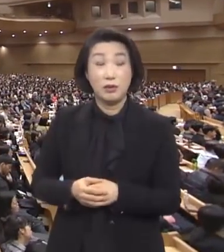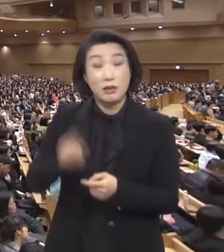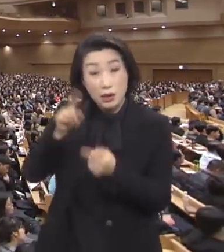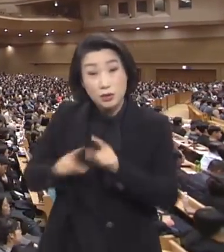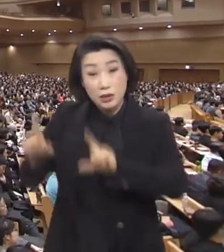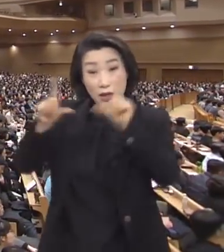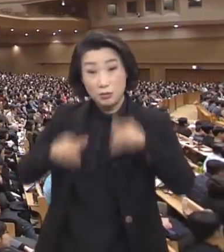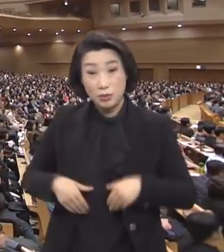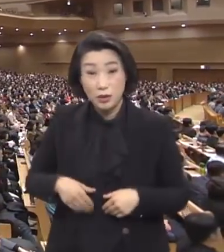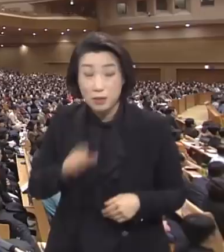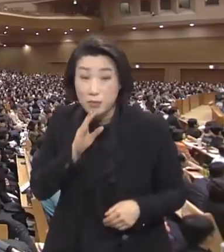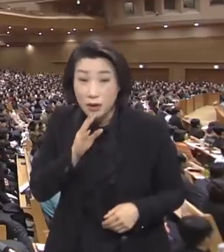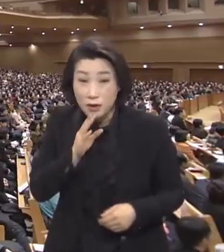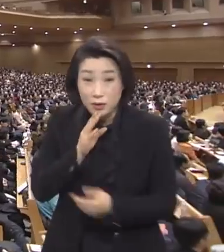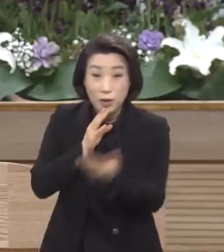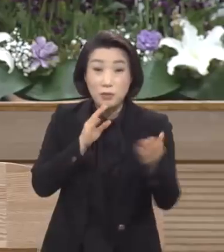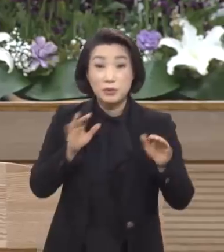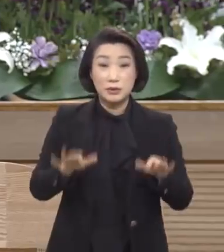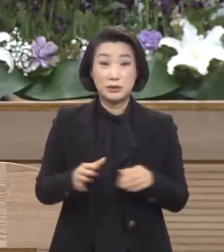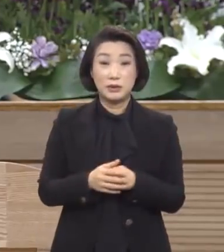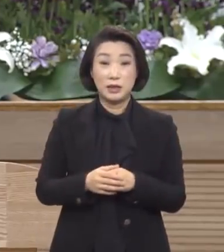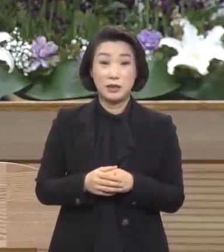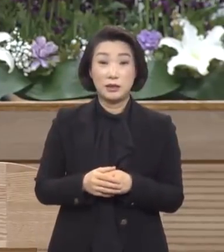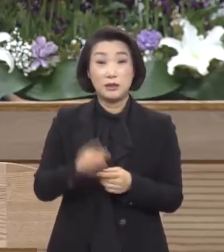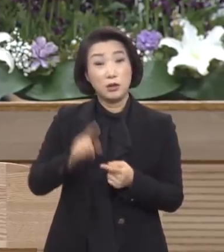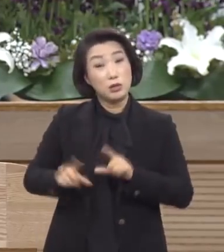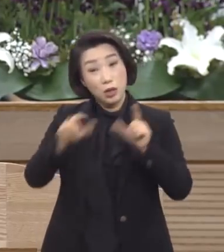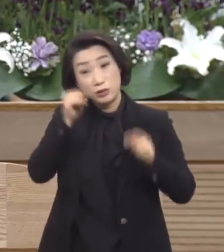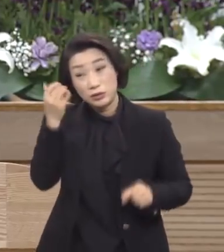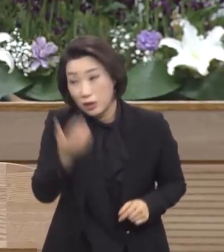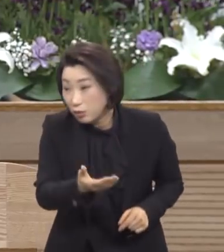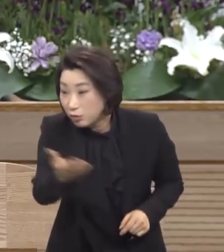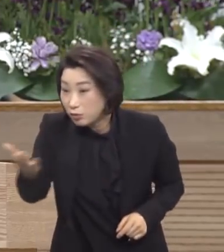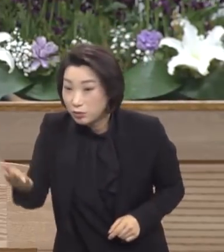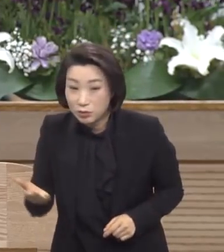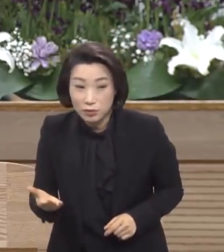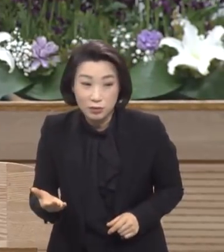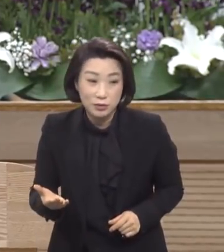그렇게. 근데 그렇게 사는 거.